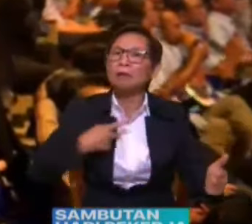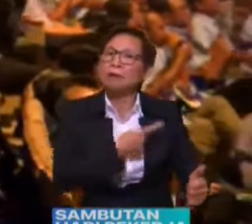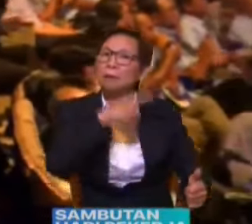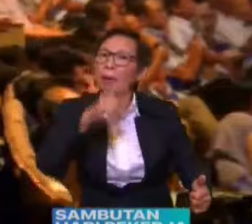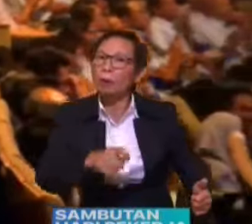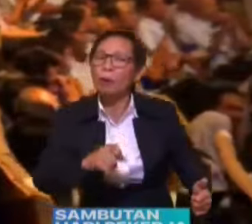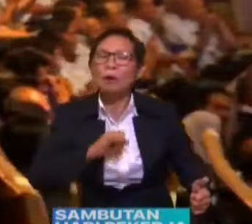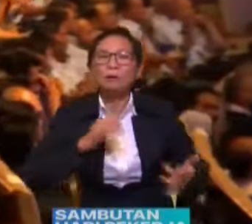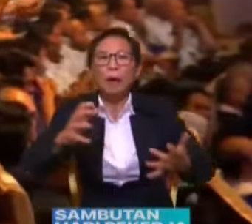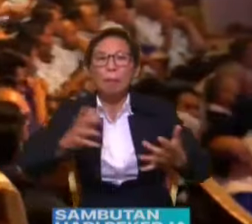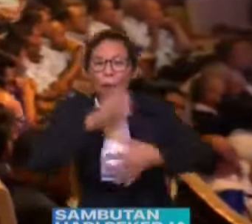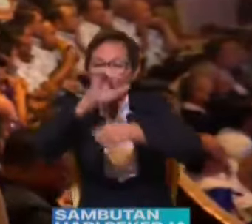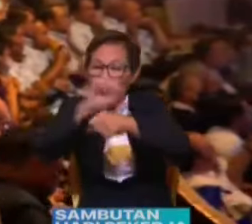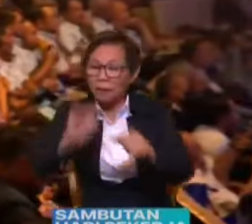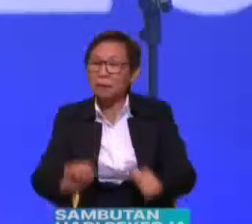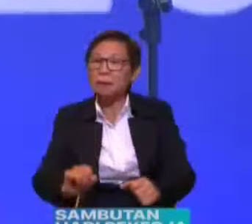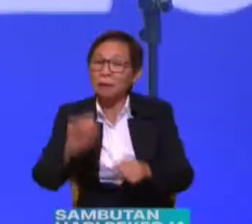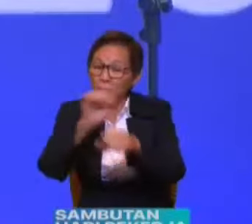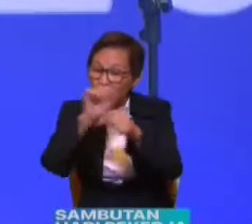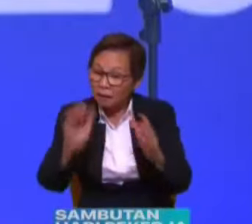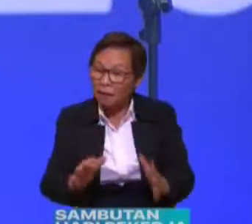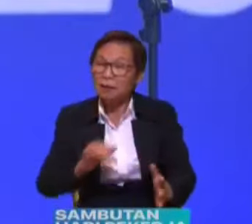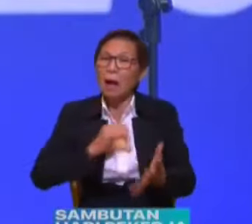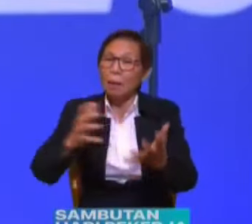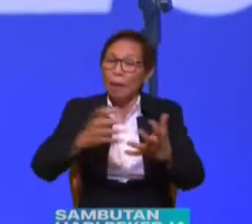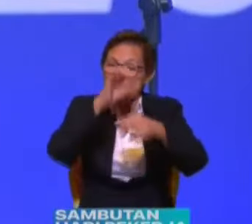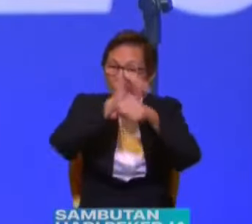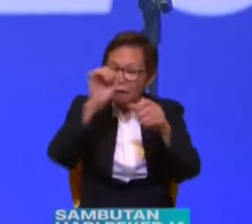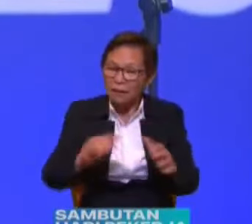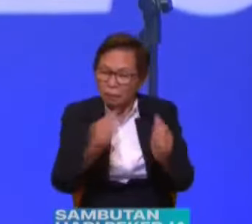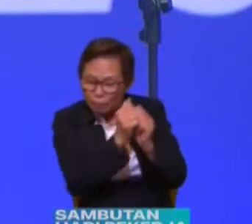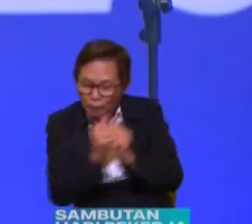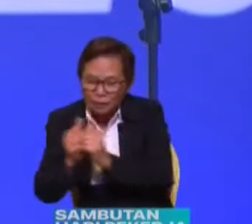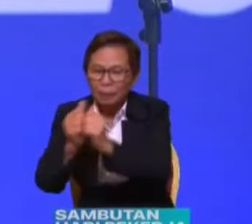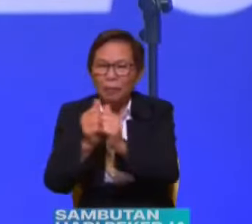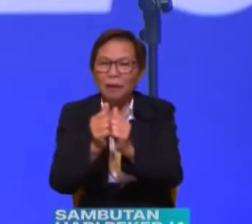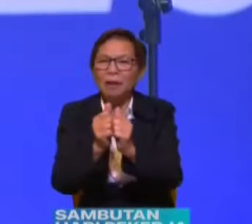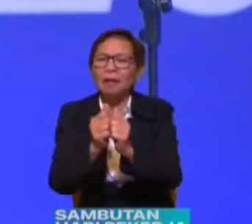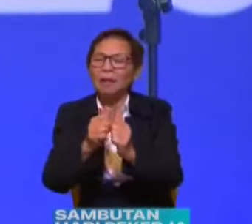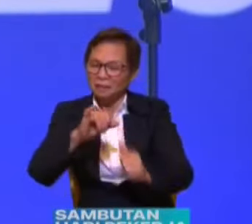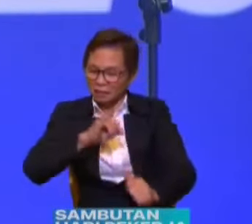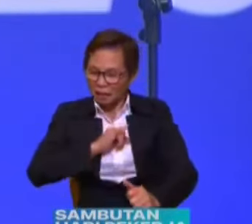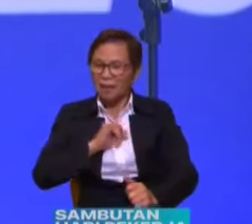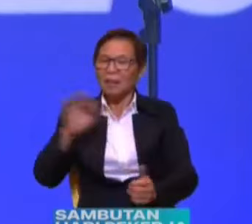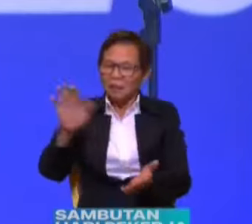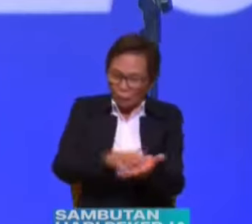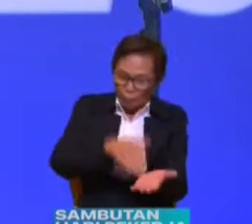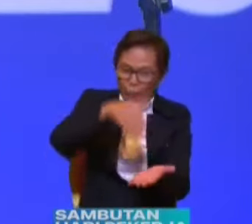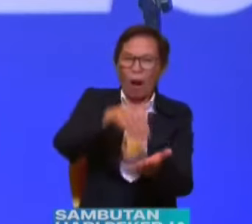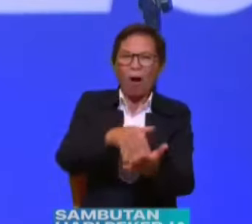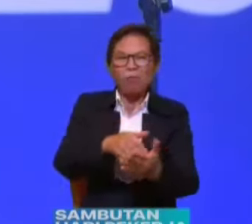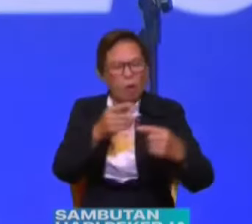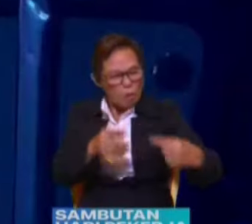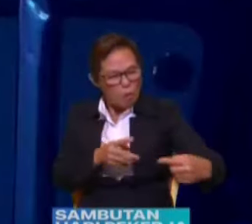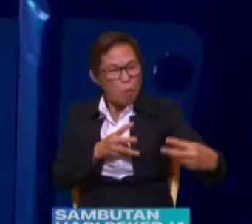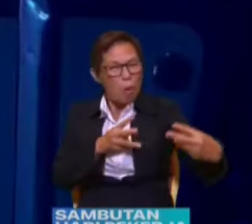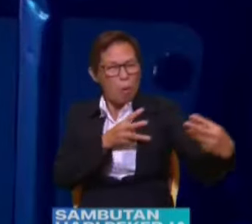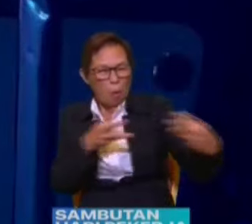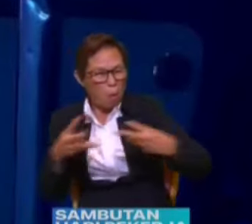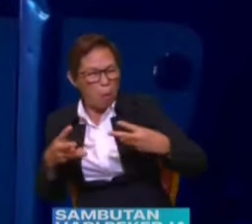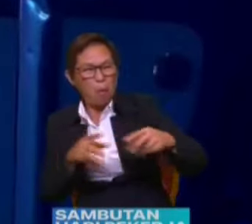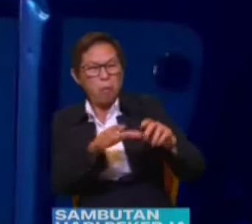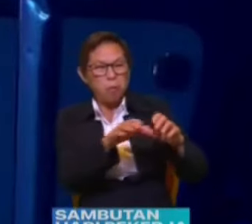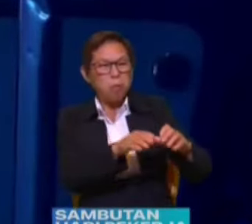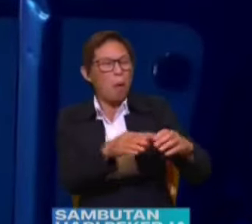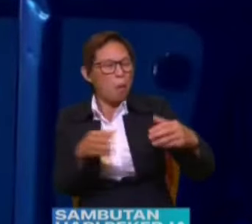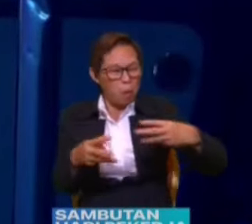Dan saya mahu bekerja. Saya mahu bekerja sama barisan dengan saya. Kita bangkit dan perang terhadap golongan yang merasuah